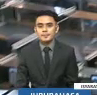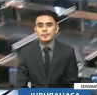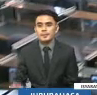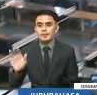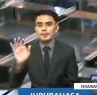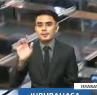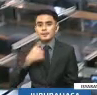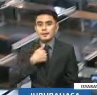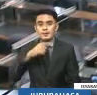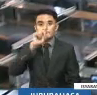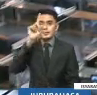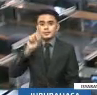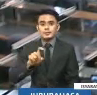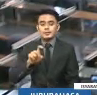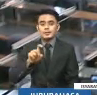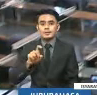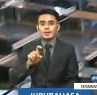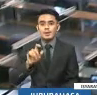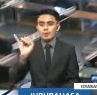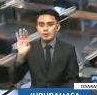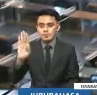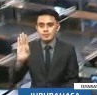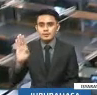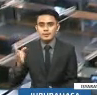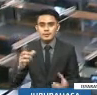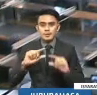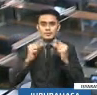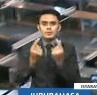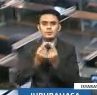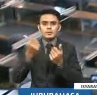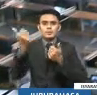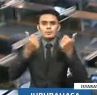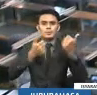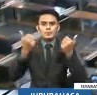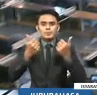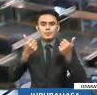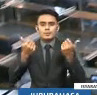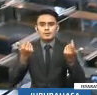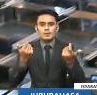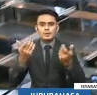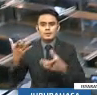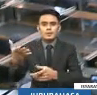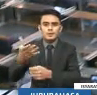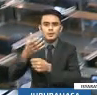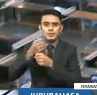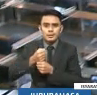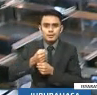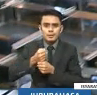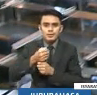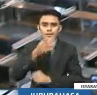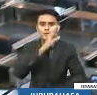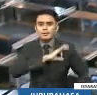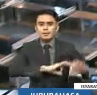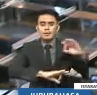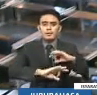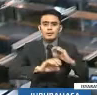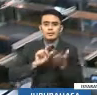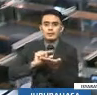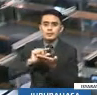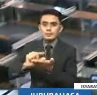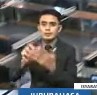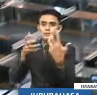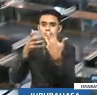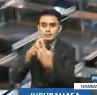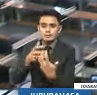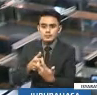Speaker. Saya ingin bertanya yang berhormat Menteri. Golongan manakah yang mendapat manfaat geran